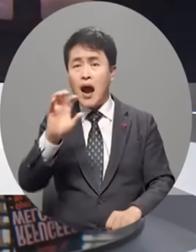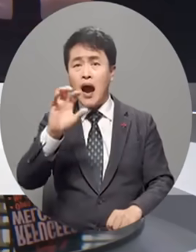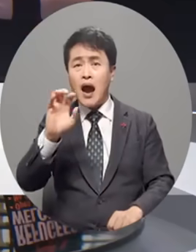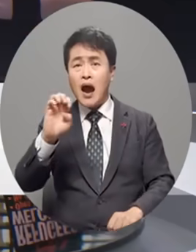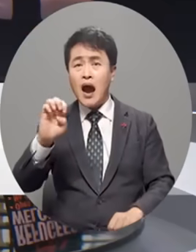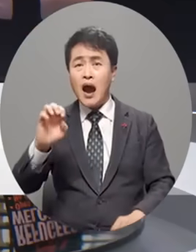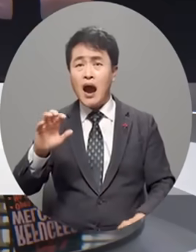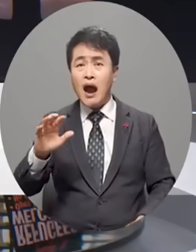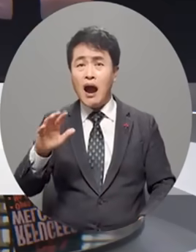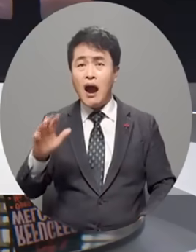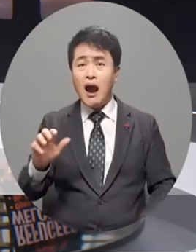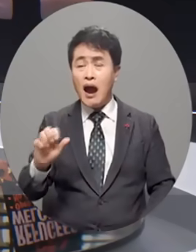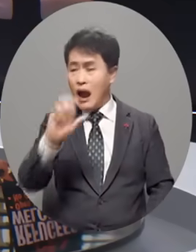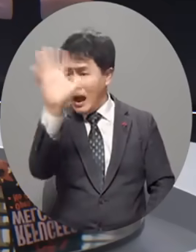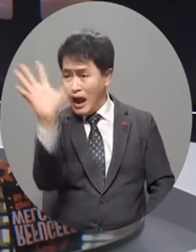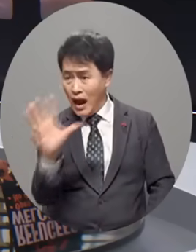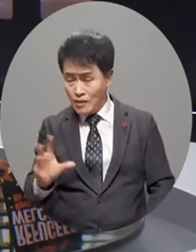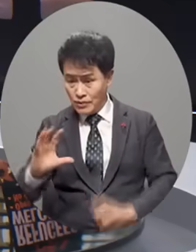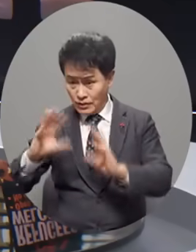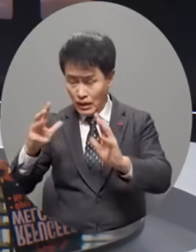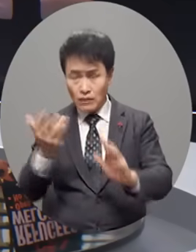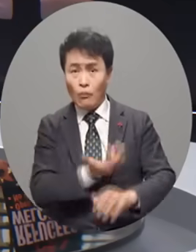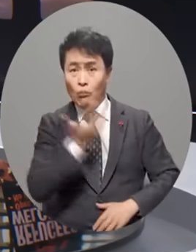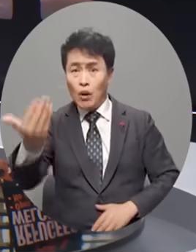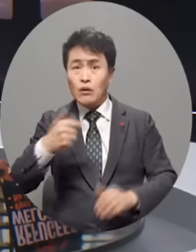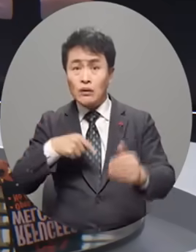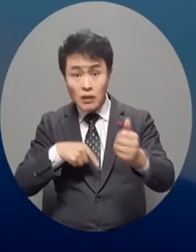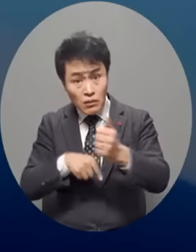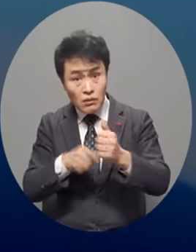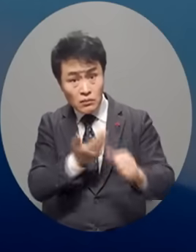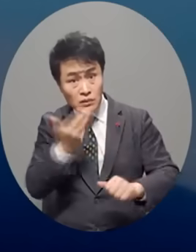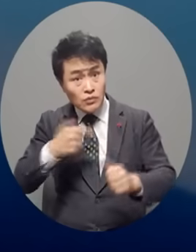문제는 없을까요? 임경화 기자가 취재했습니다.